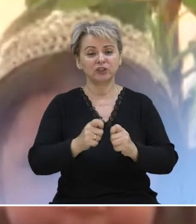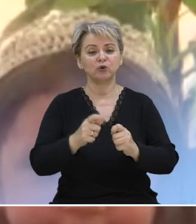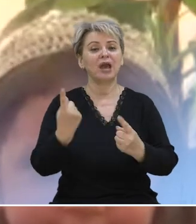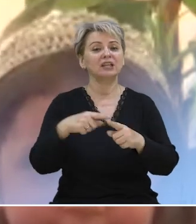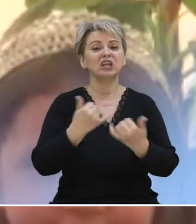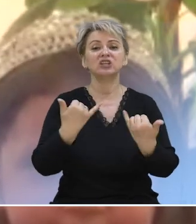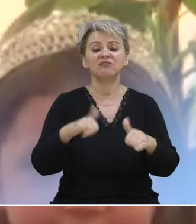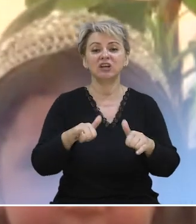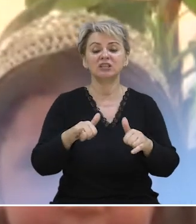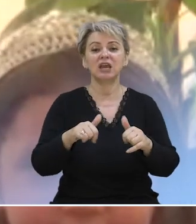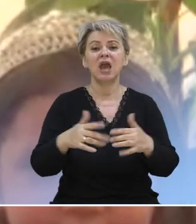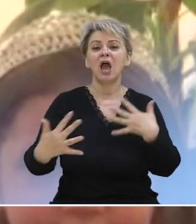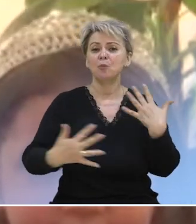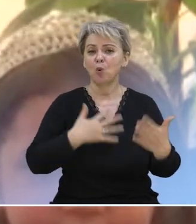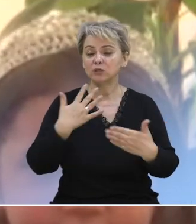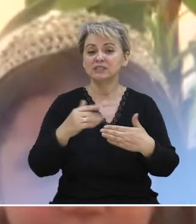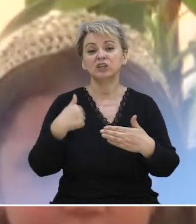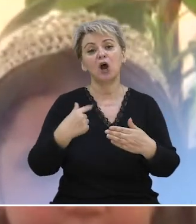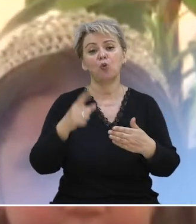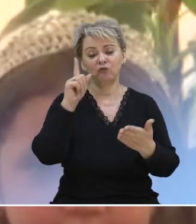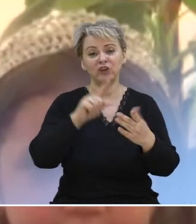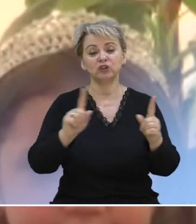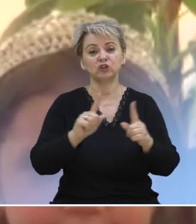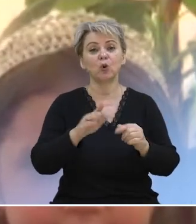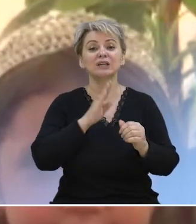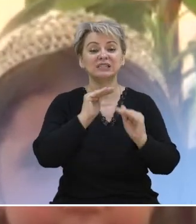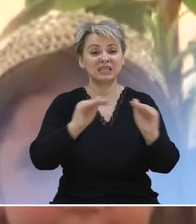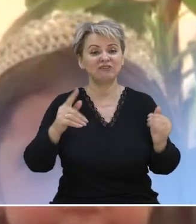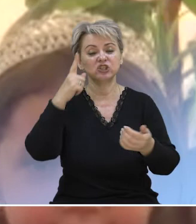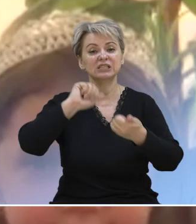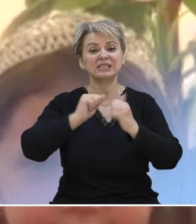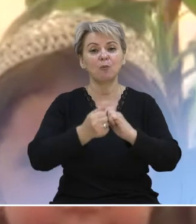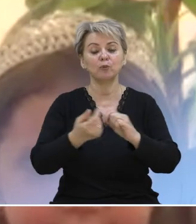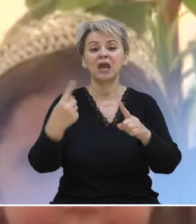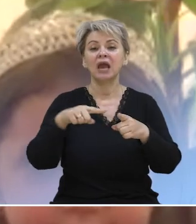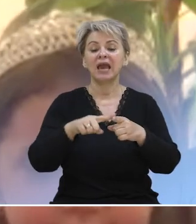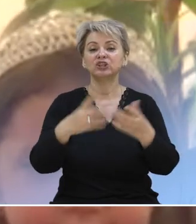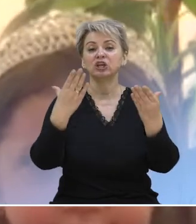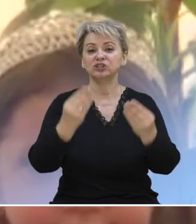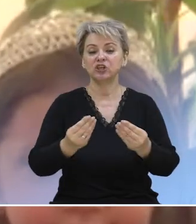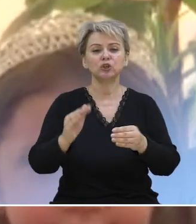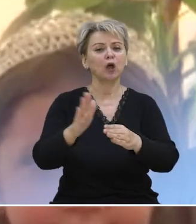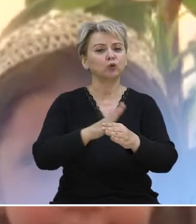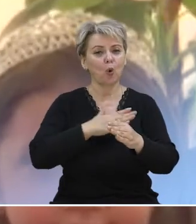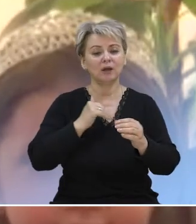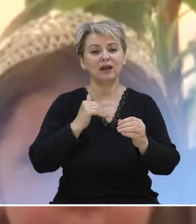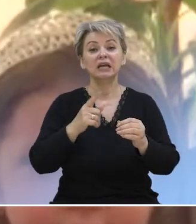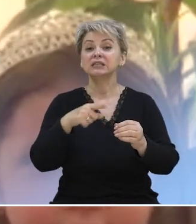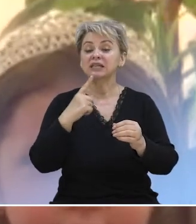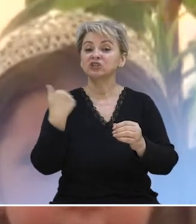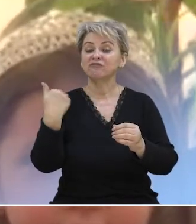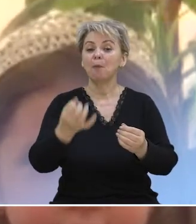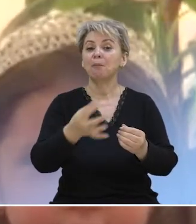подарки. Ну, это же невероятно, это воспоминания, эмоции. И я уверен, что девочки запомнят этот день